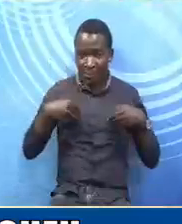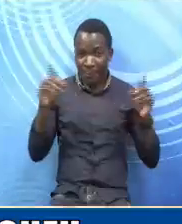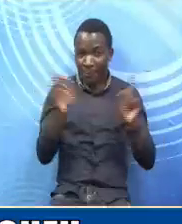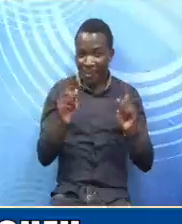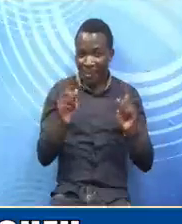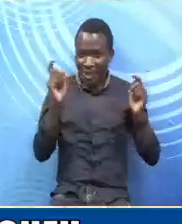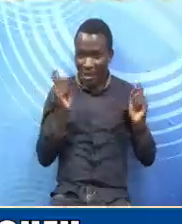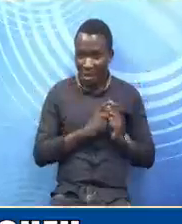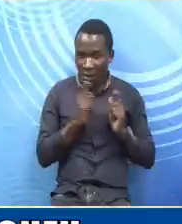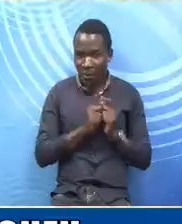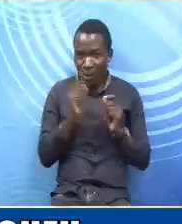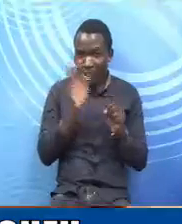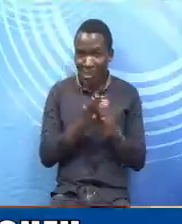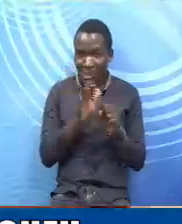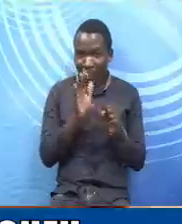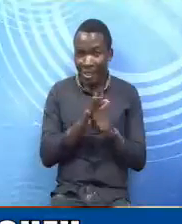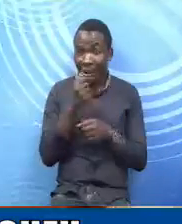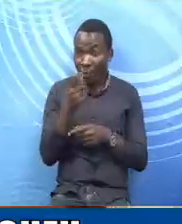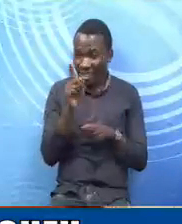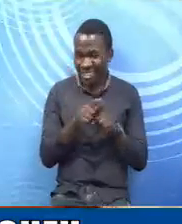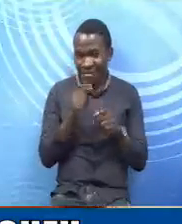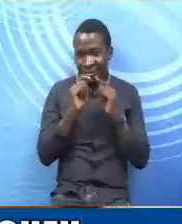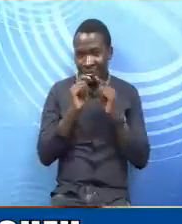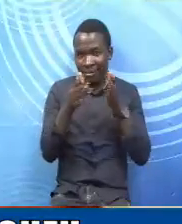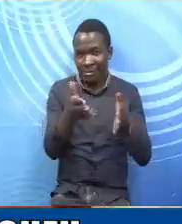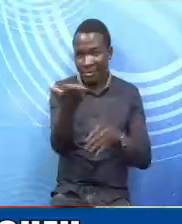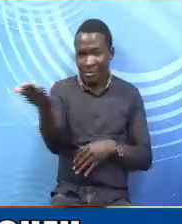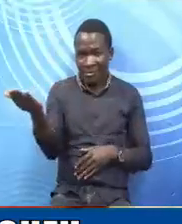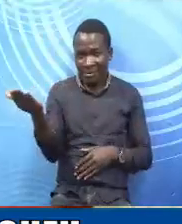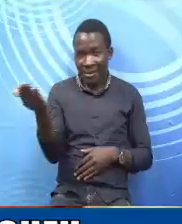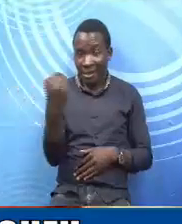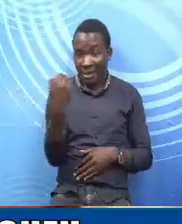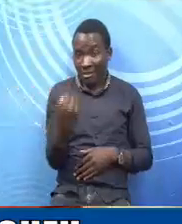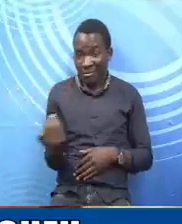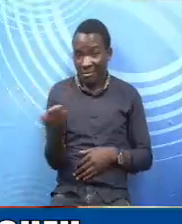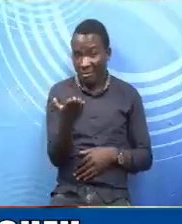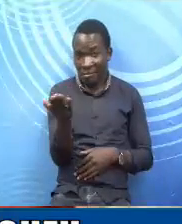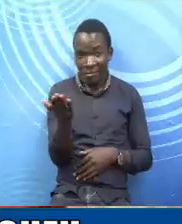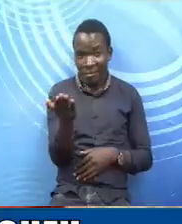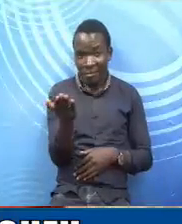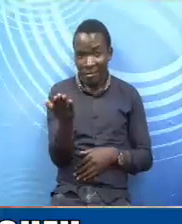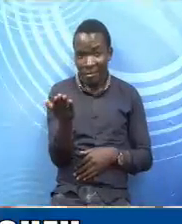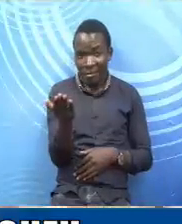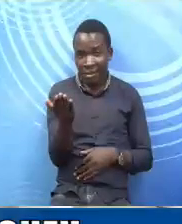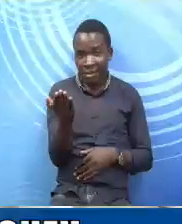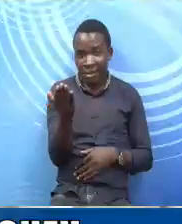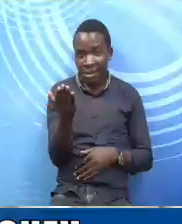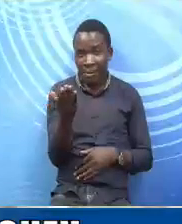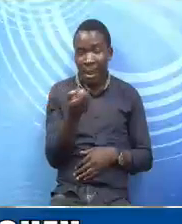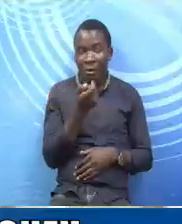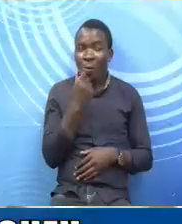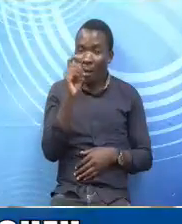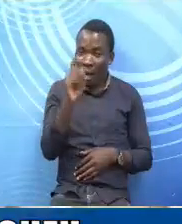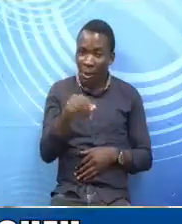biratubabaje ndakubwiye mu banyamakuru yari umwana utuje uri kwikorera mu ngo z'abaturage